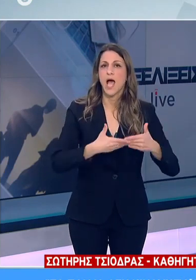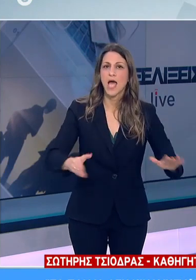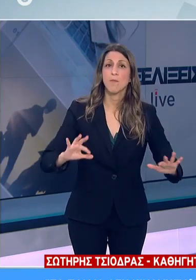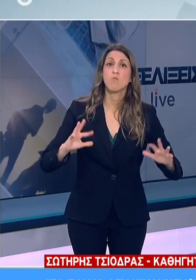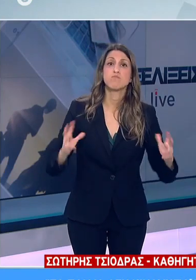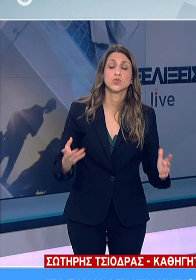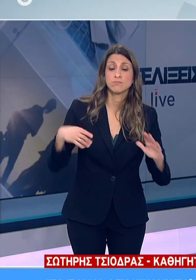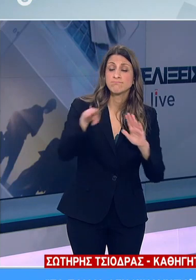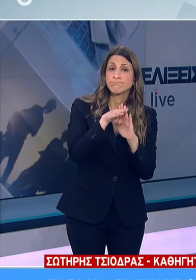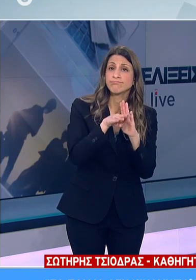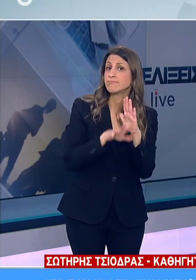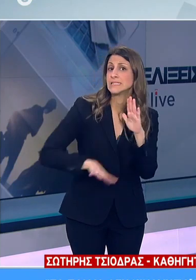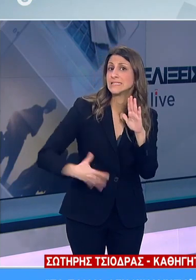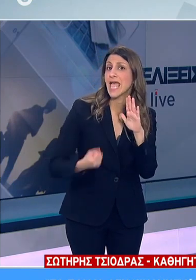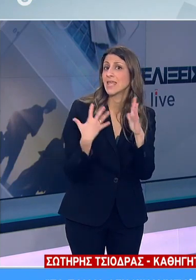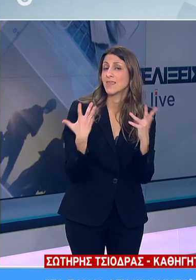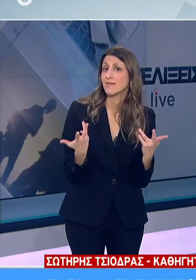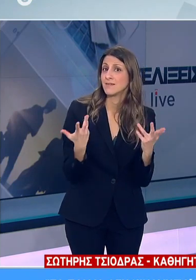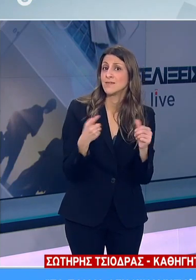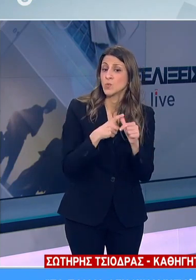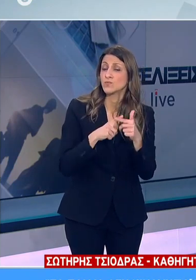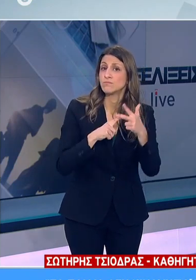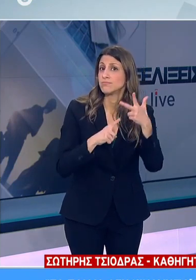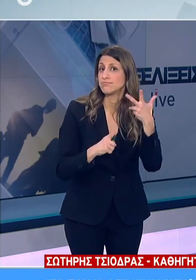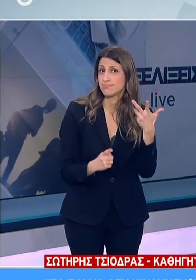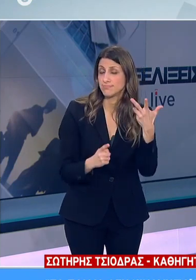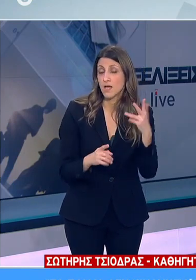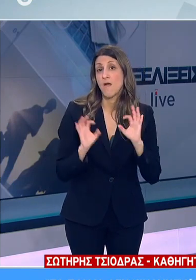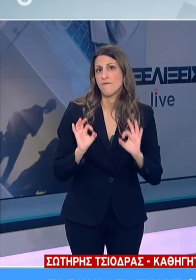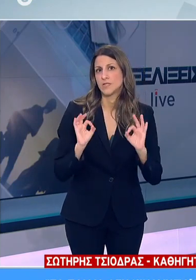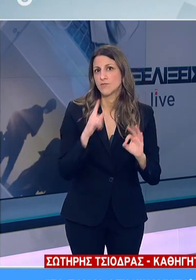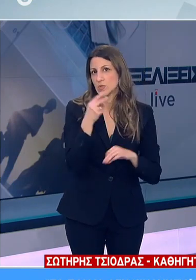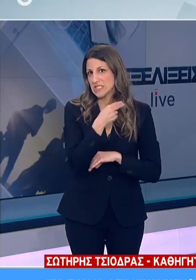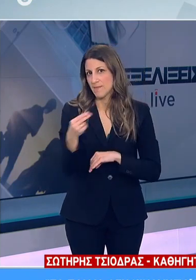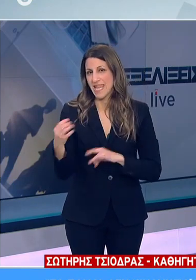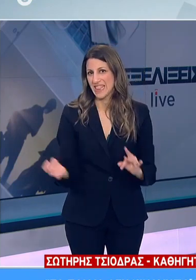ειδικές προϋποθέσεις, οι οποίες φυσικά σε καμιά περίπτωση δεν αναιρούν την αυστηρή τήρηση των μέτρων